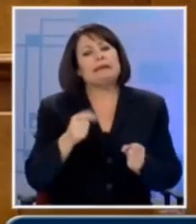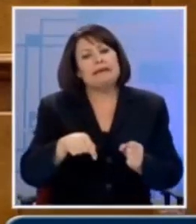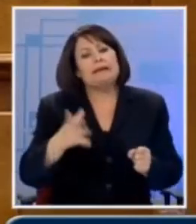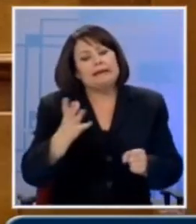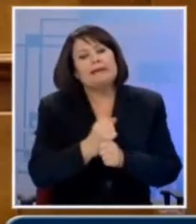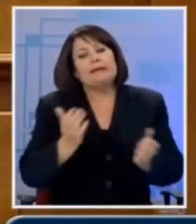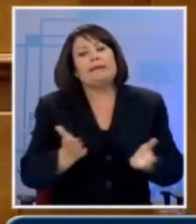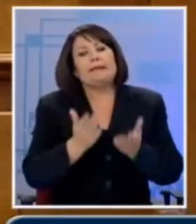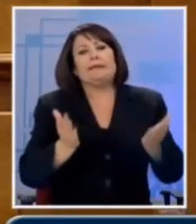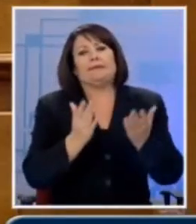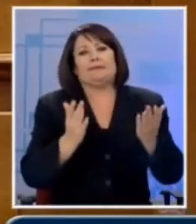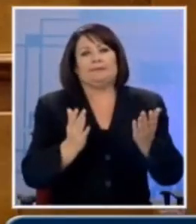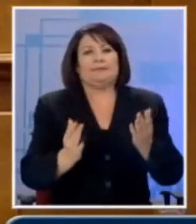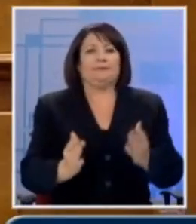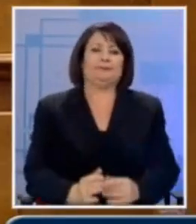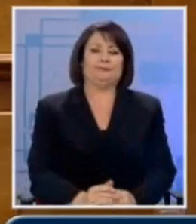μια